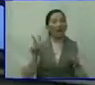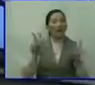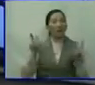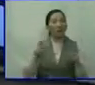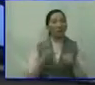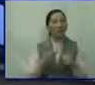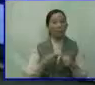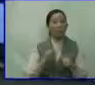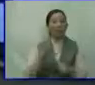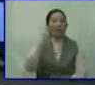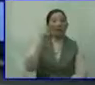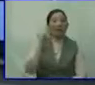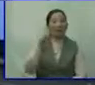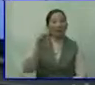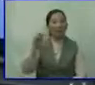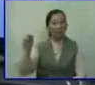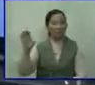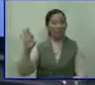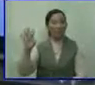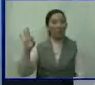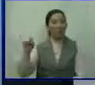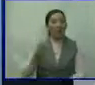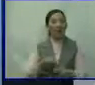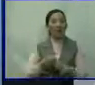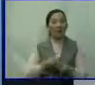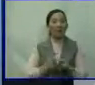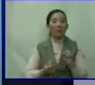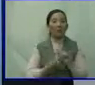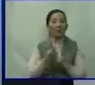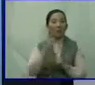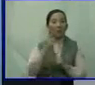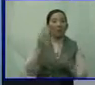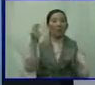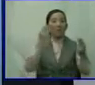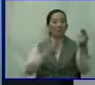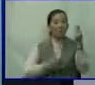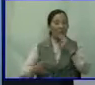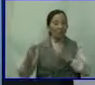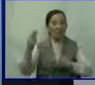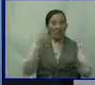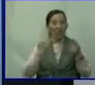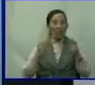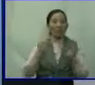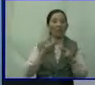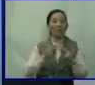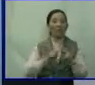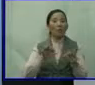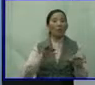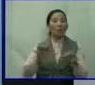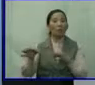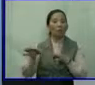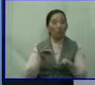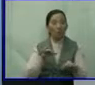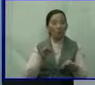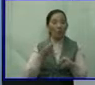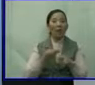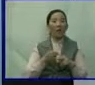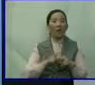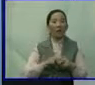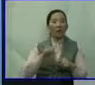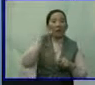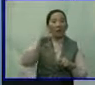греческого слова, которое обозначает изображение, рисунок, чертеж.